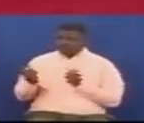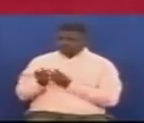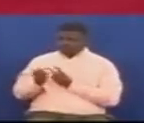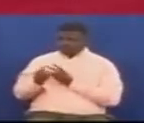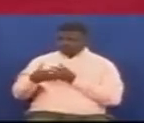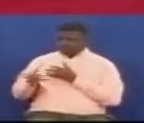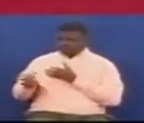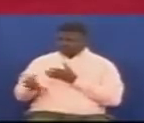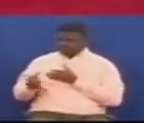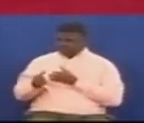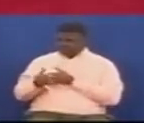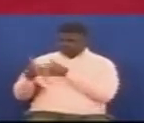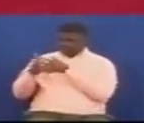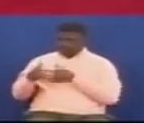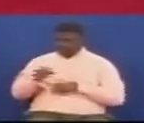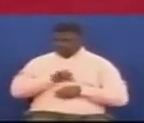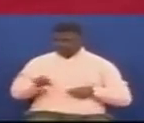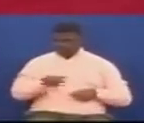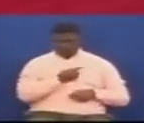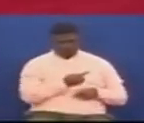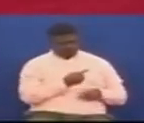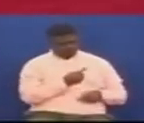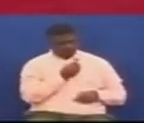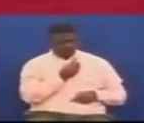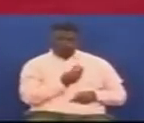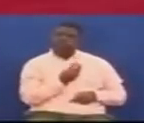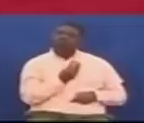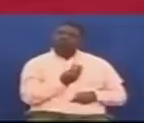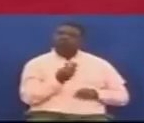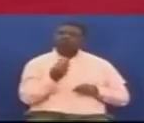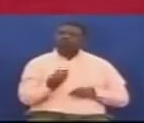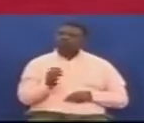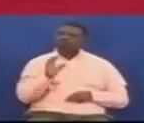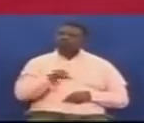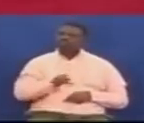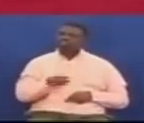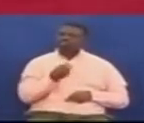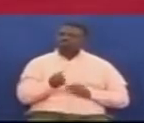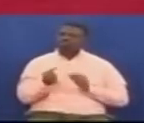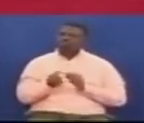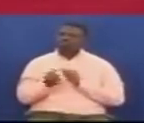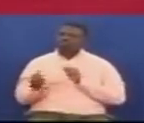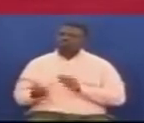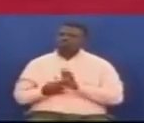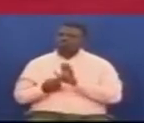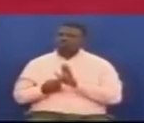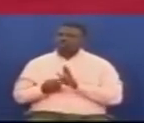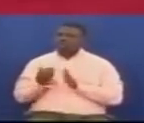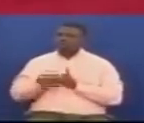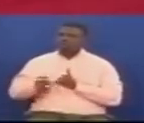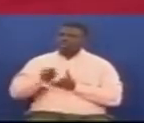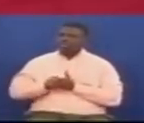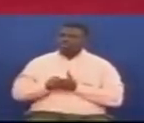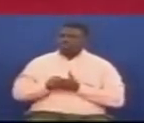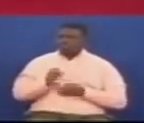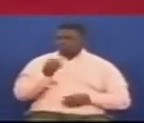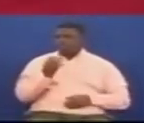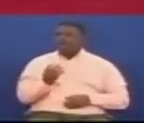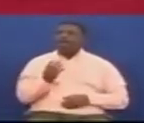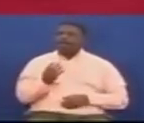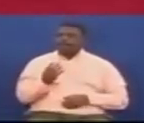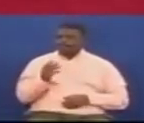dola za Marekani 1044 mwaka 2017 sawa na ongezeko la